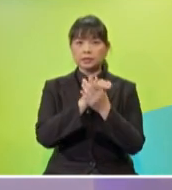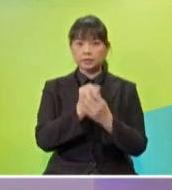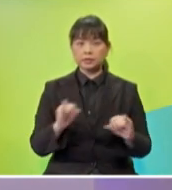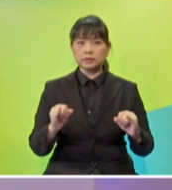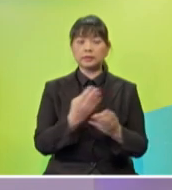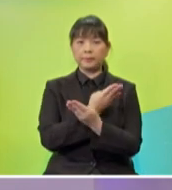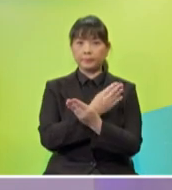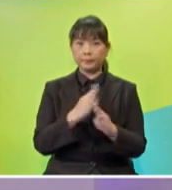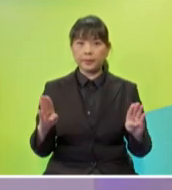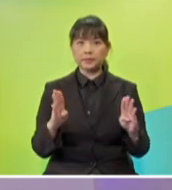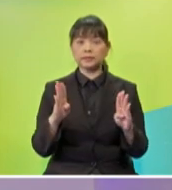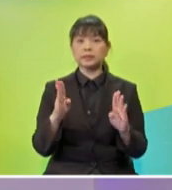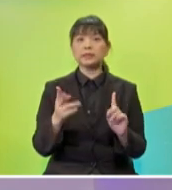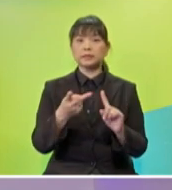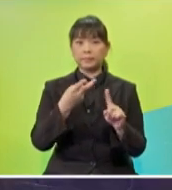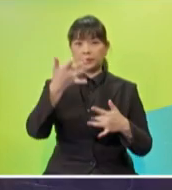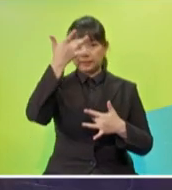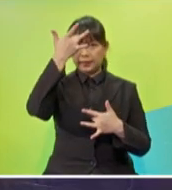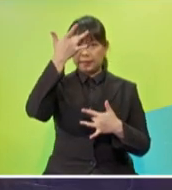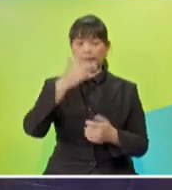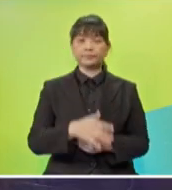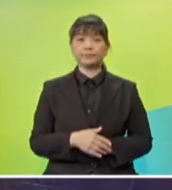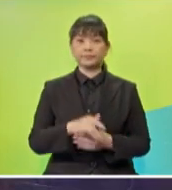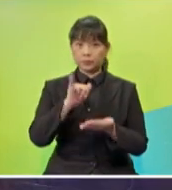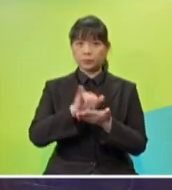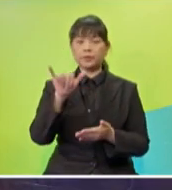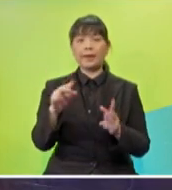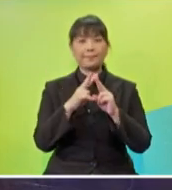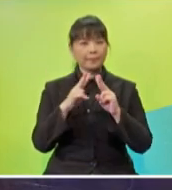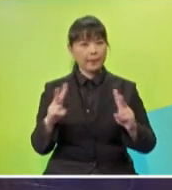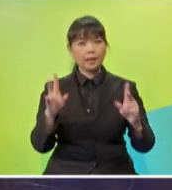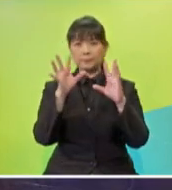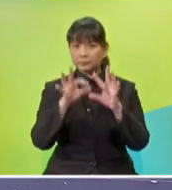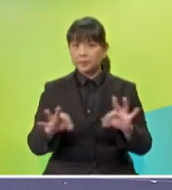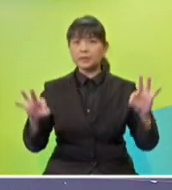daripada penyakit itu yang paling penting